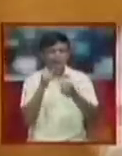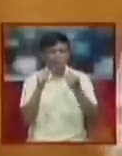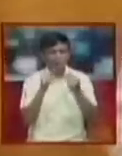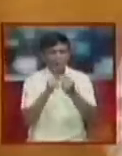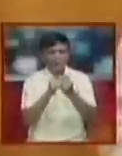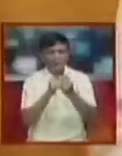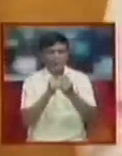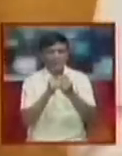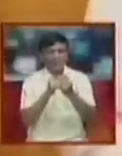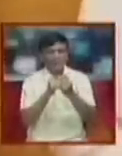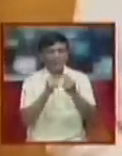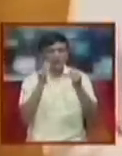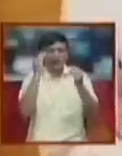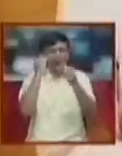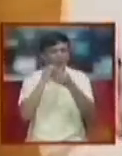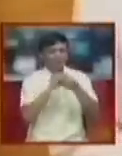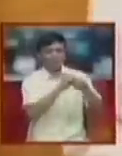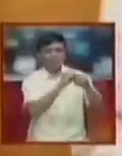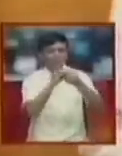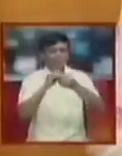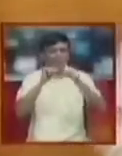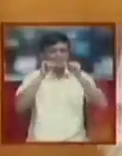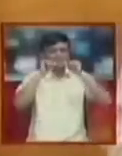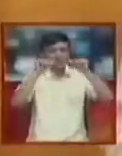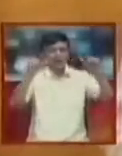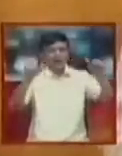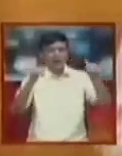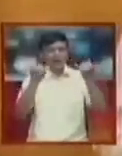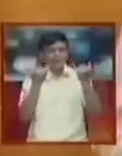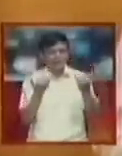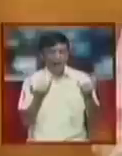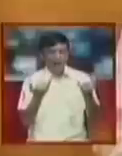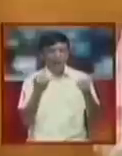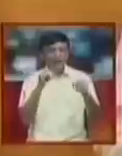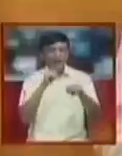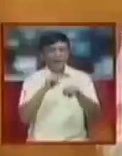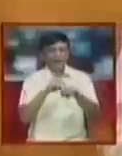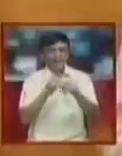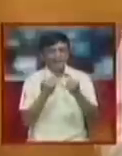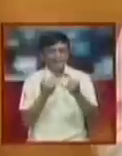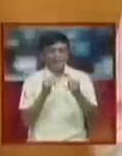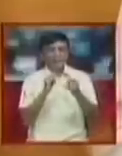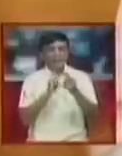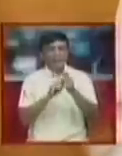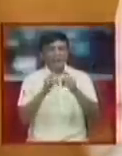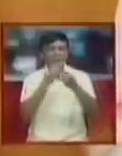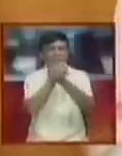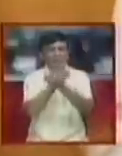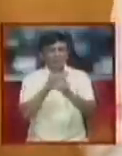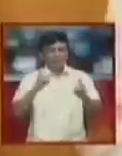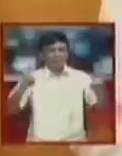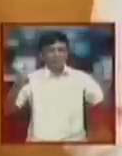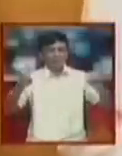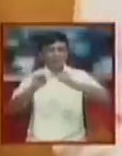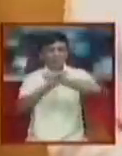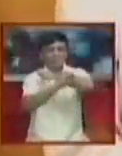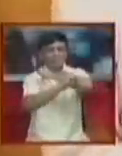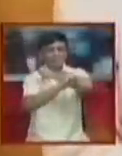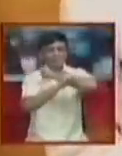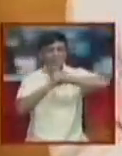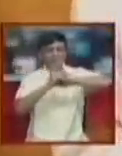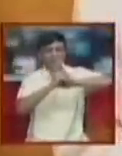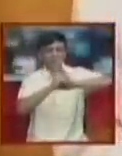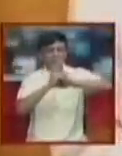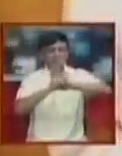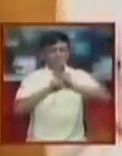pa? Ang nagkakaisang tugon natin, tayo at ngayon na. Ang demokrasyang ninakaw gamit ang paniniil